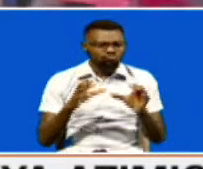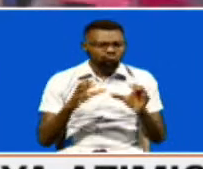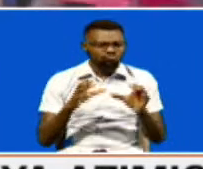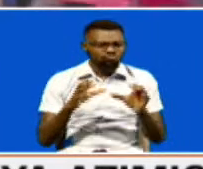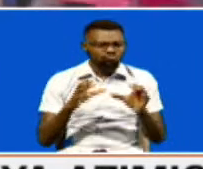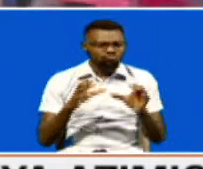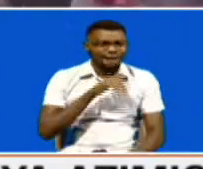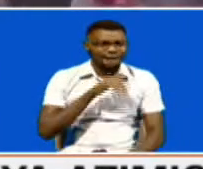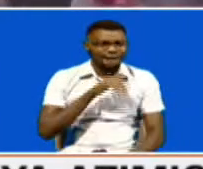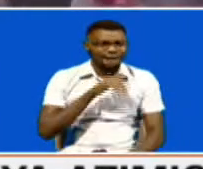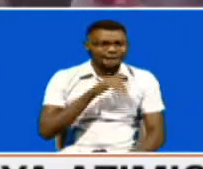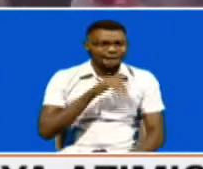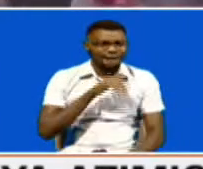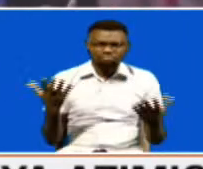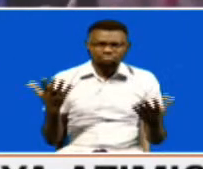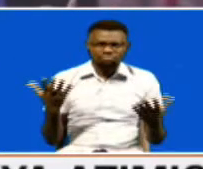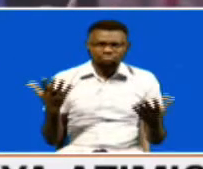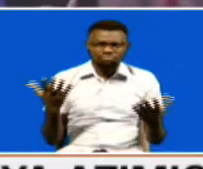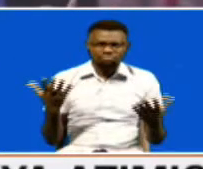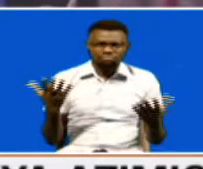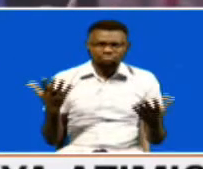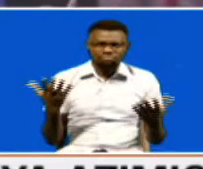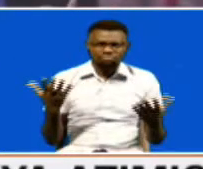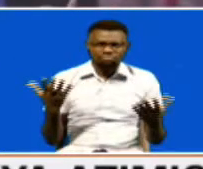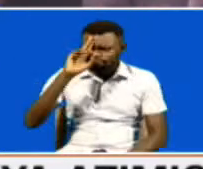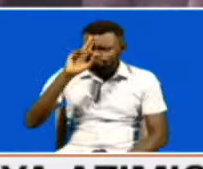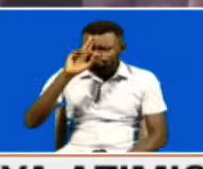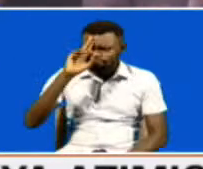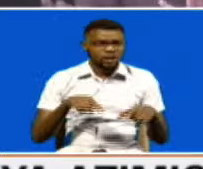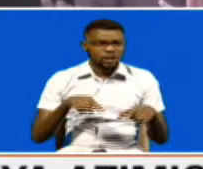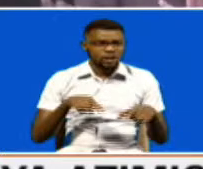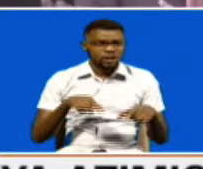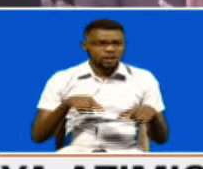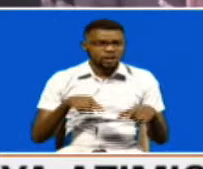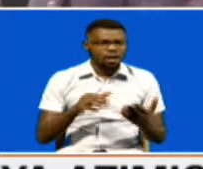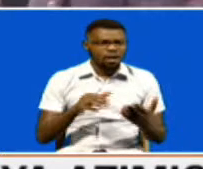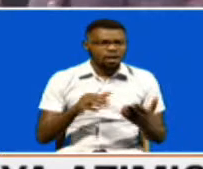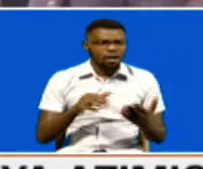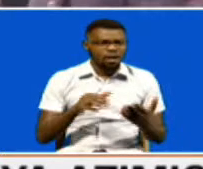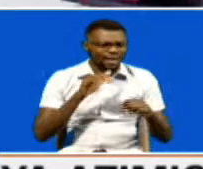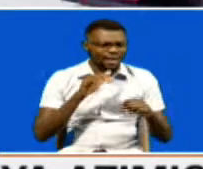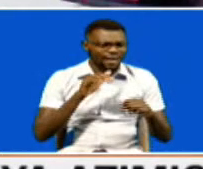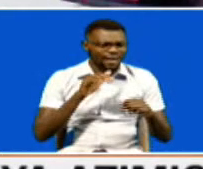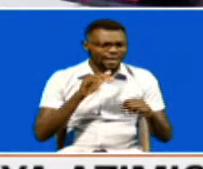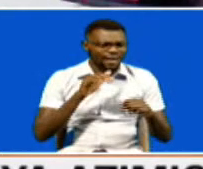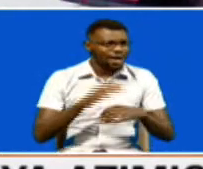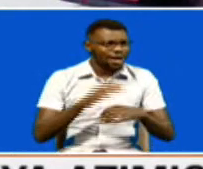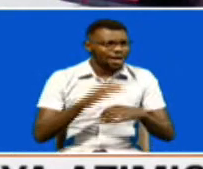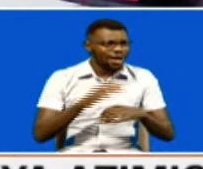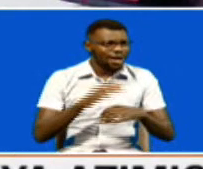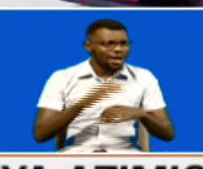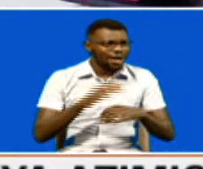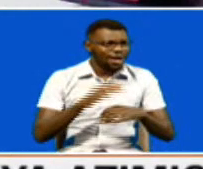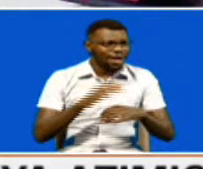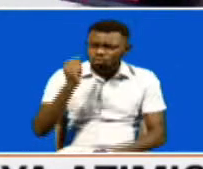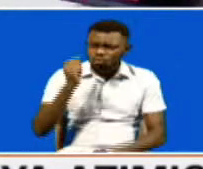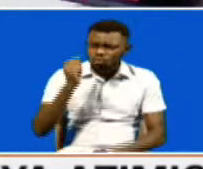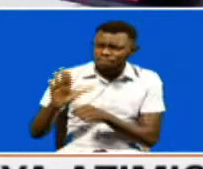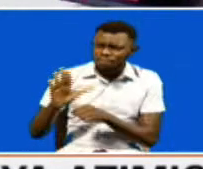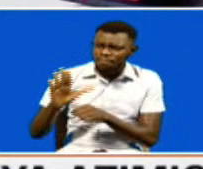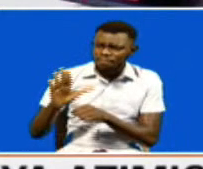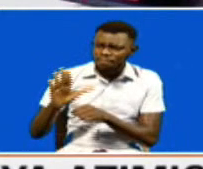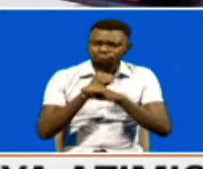Odinga alikanusha kauli hiyo ya polisi, akisema walituma barua kwa muda ufao. Polisi kazi yao ni kulinda